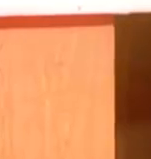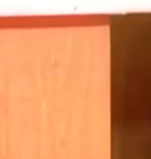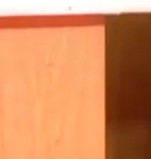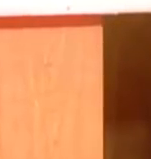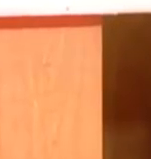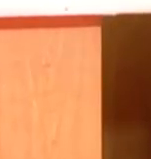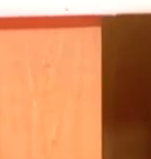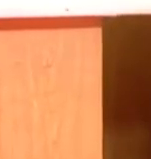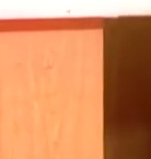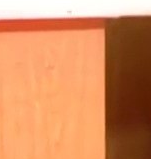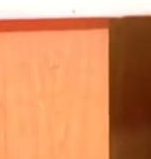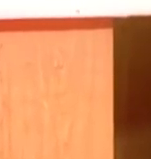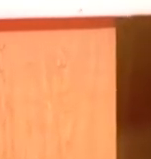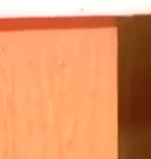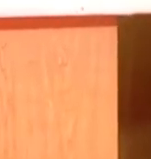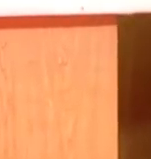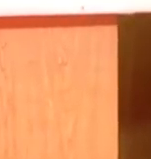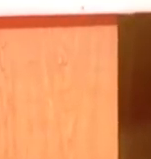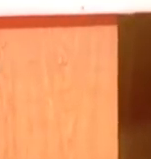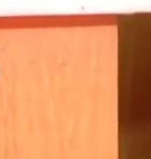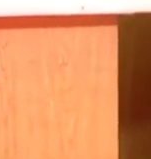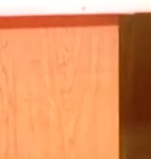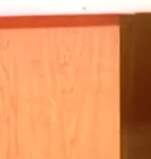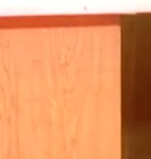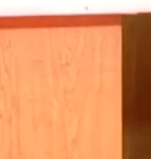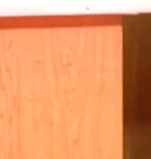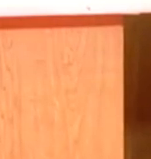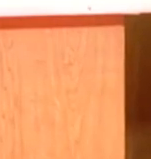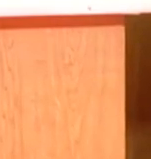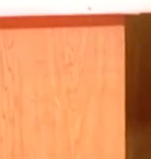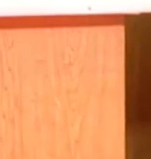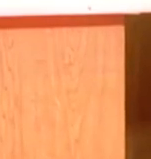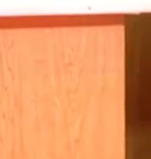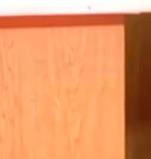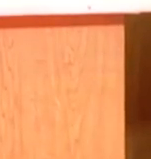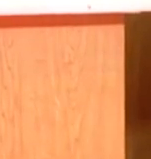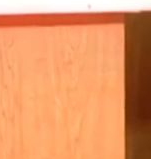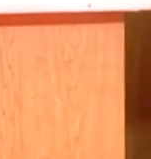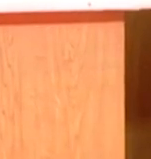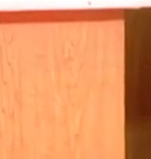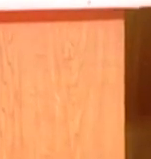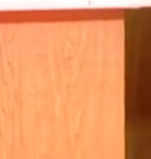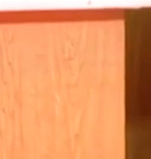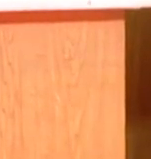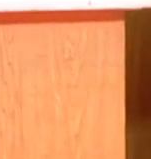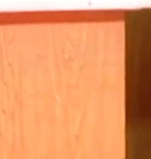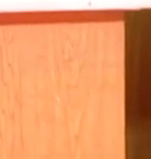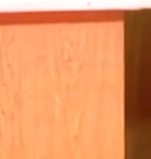Igan, mauna ka sa mga balita. Panoorin ang unang balita sa unang hirit at iba pang award-winning news ka sa